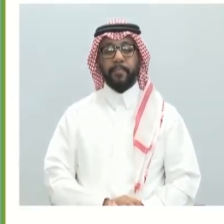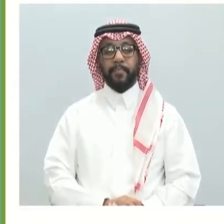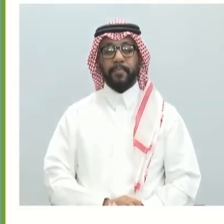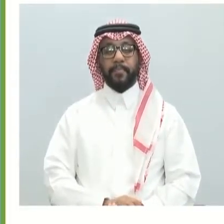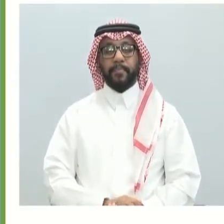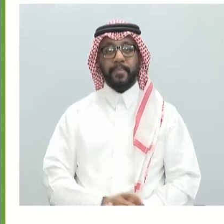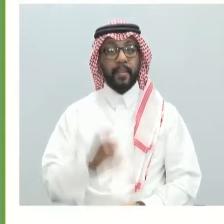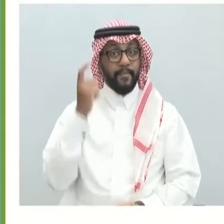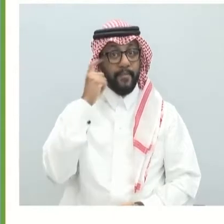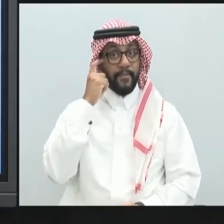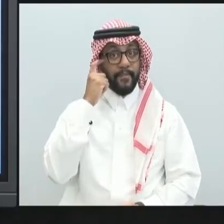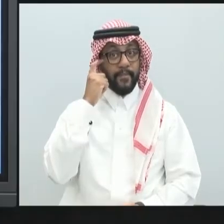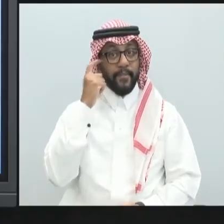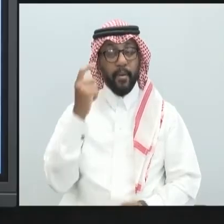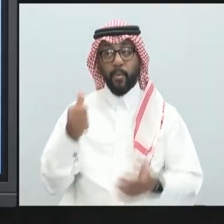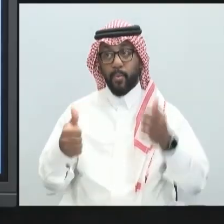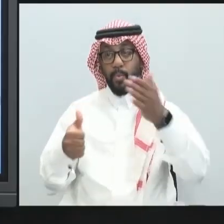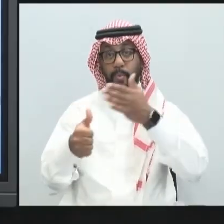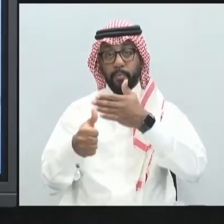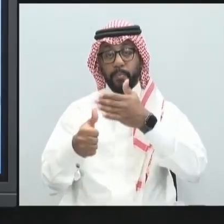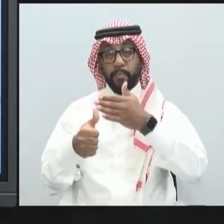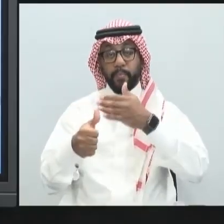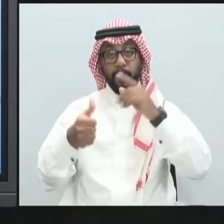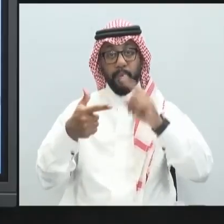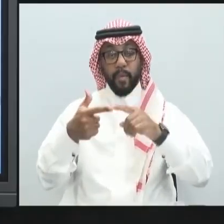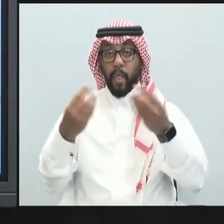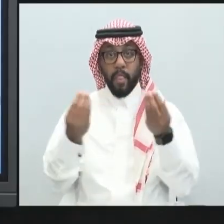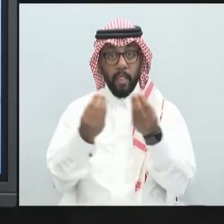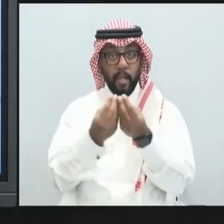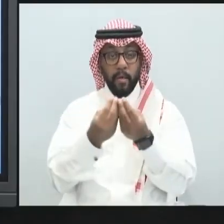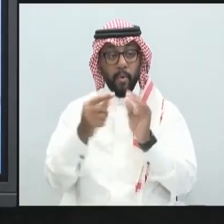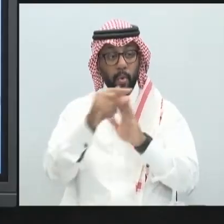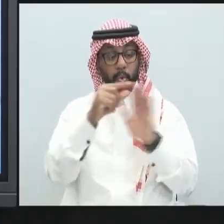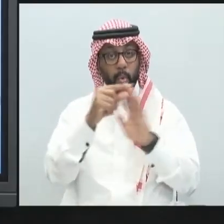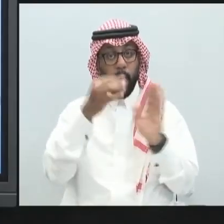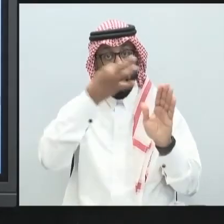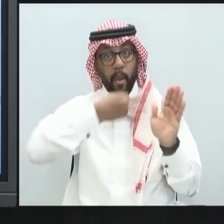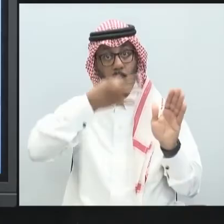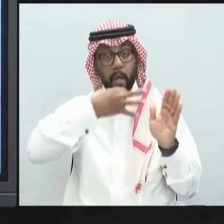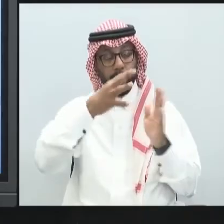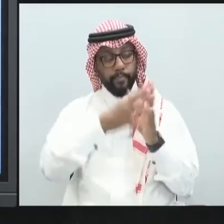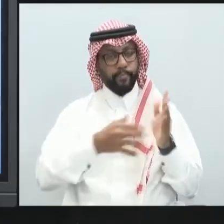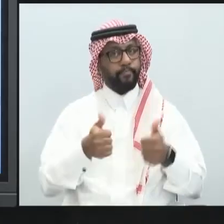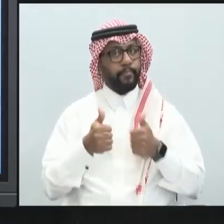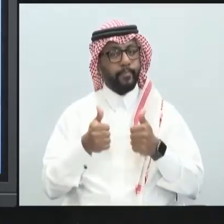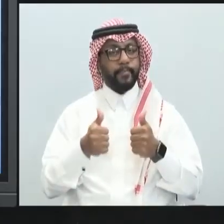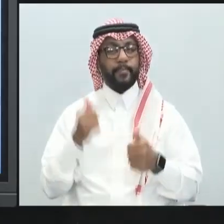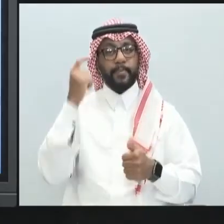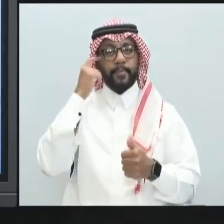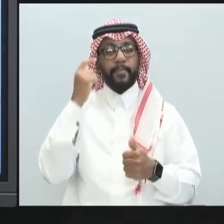اذا الان طبقنا خطوتين من خطواتي الاستراتيجيه القرائيه